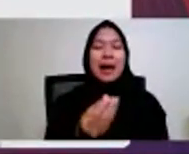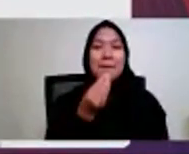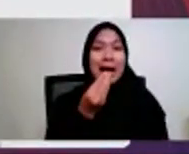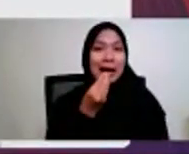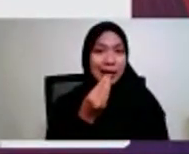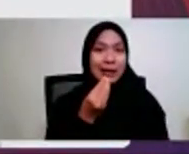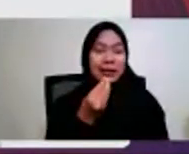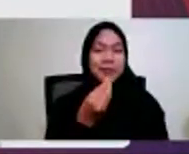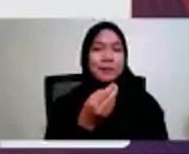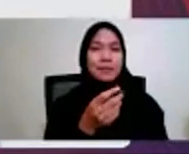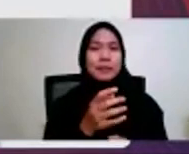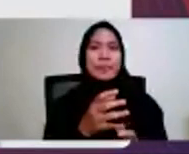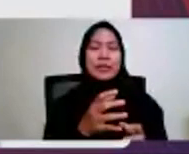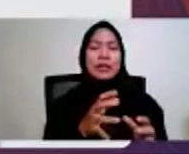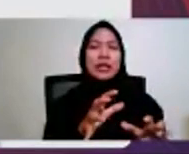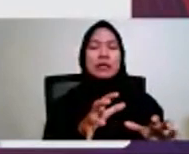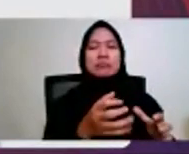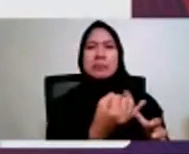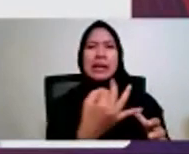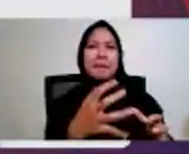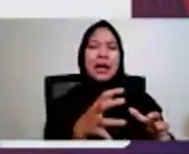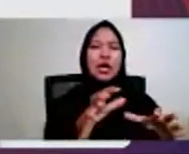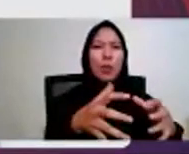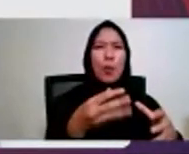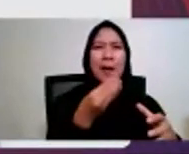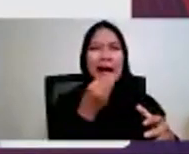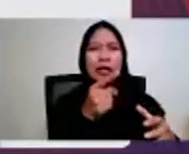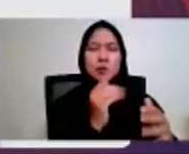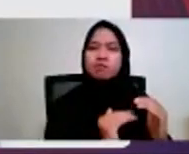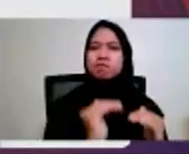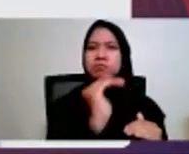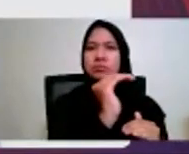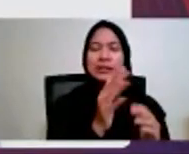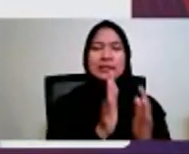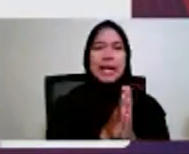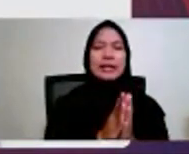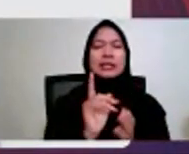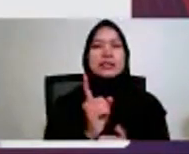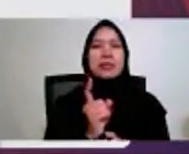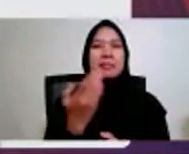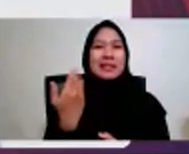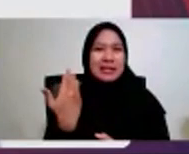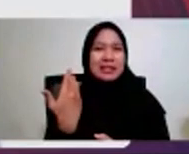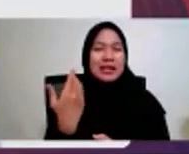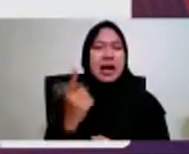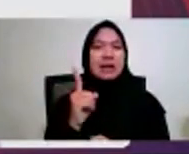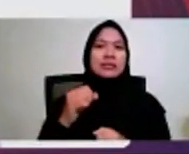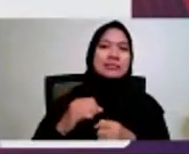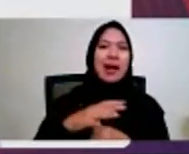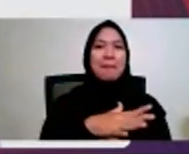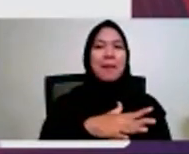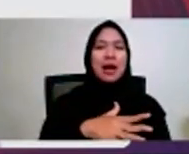implasi kelompok makanan pola debut yang tinggi dan juga karena tadi dampak